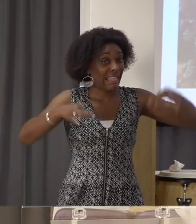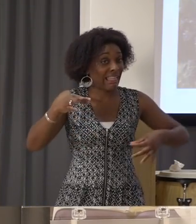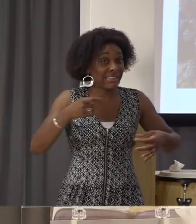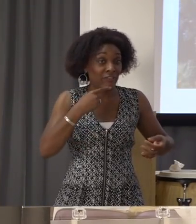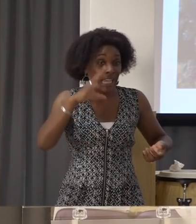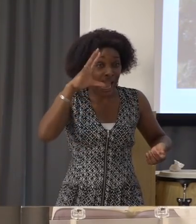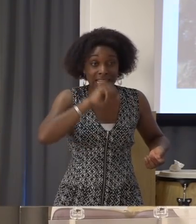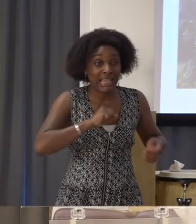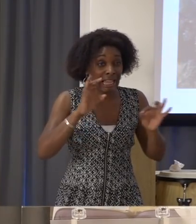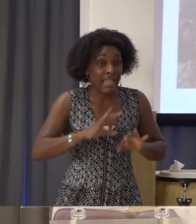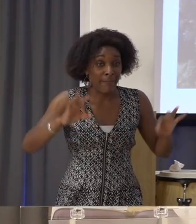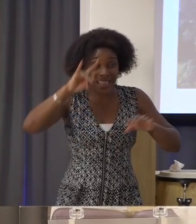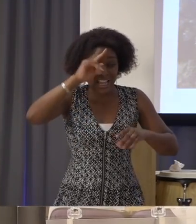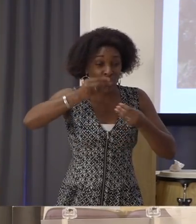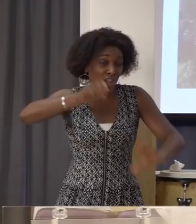Alléluia.